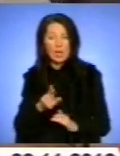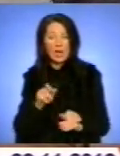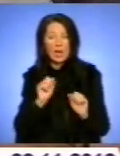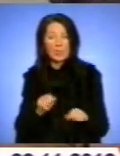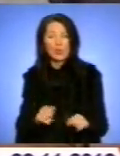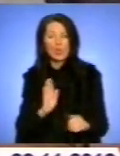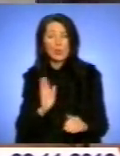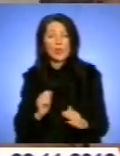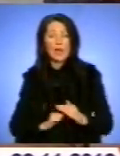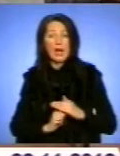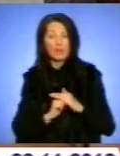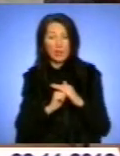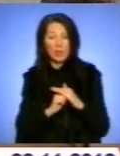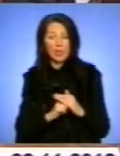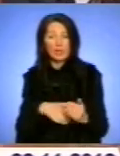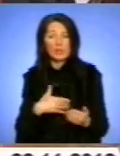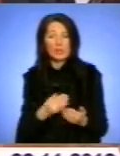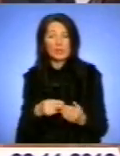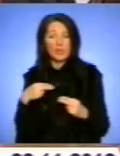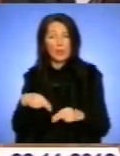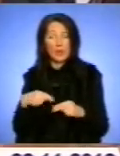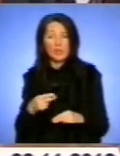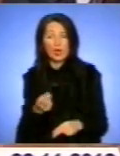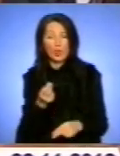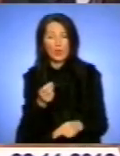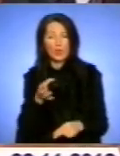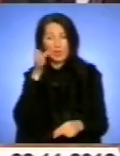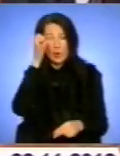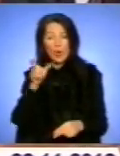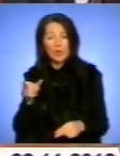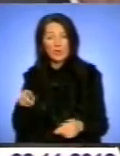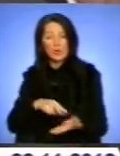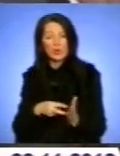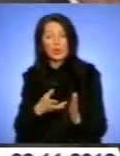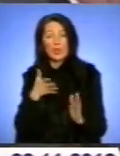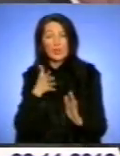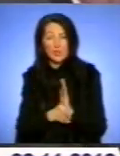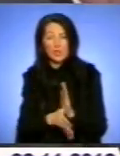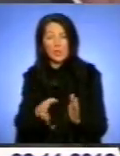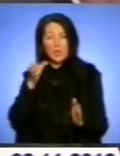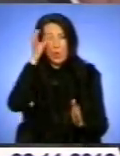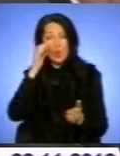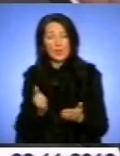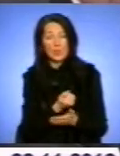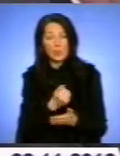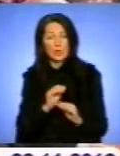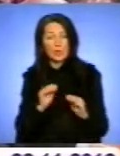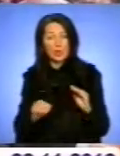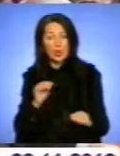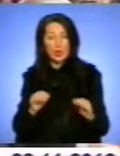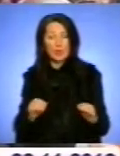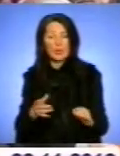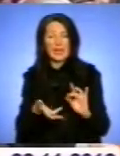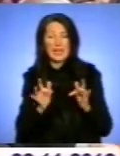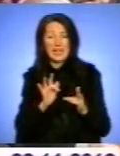бути авторитетним в своїй праці. Гроші науковці планують витратити на наукові здобутки, зокрема, на розроблення інтерактивного